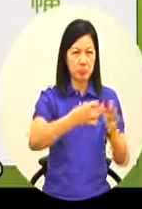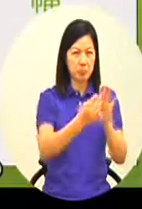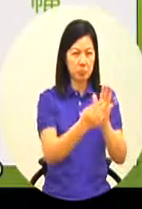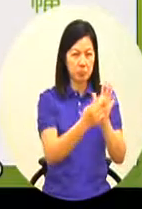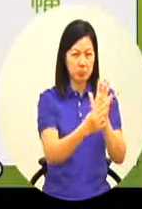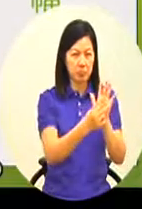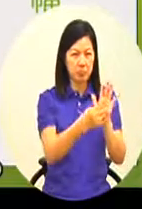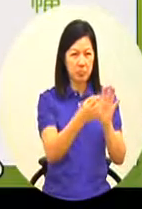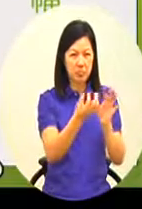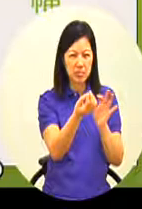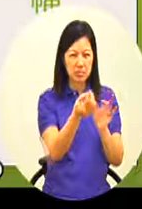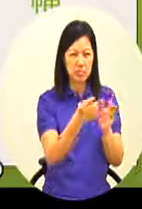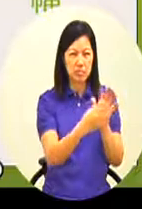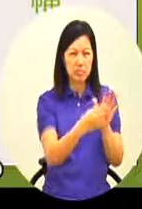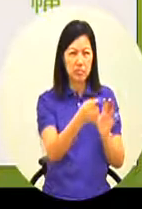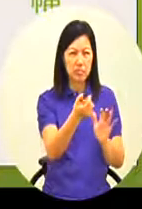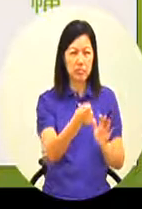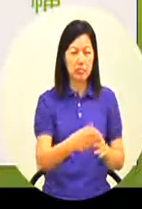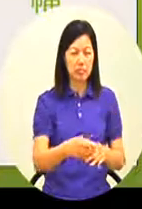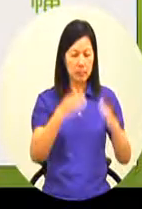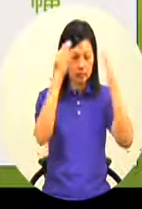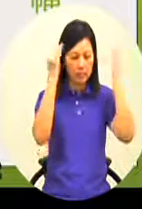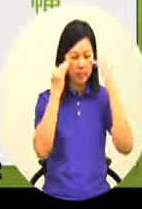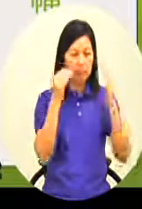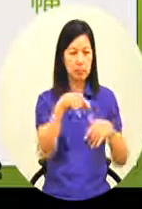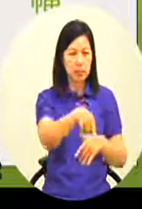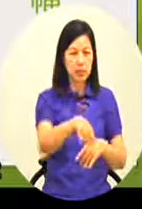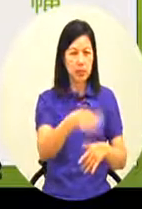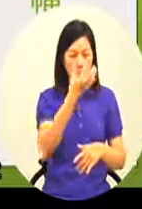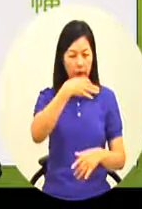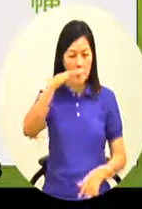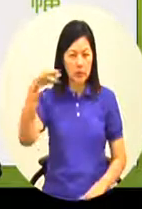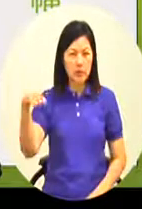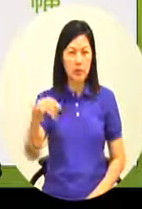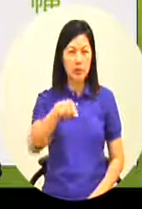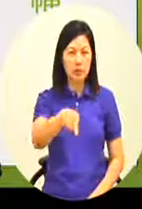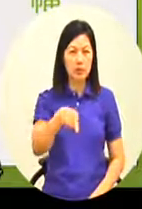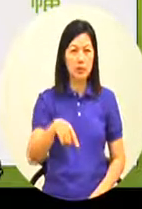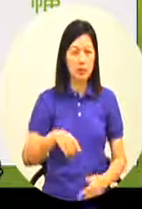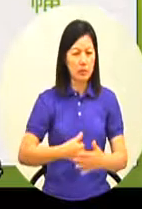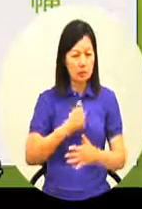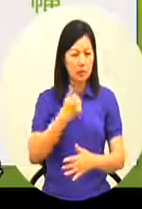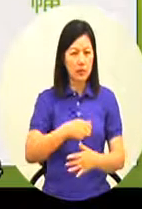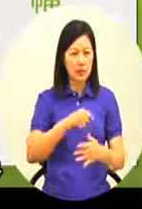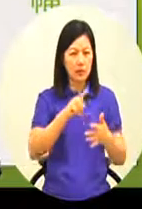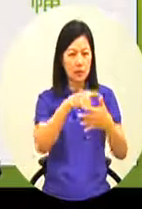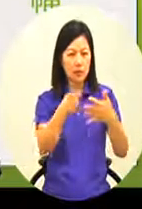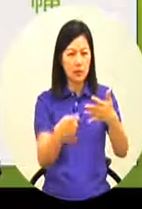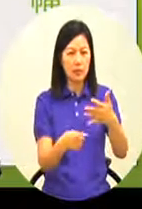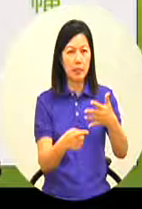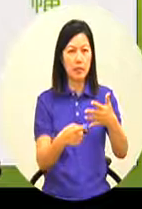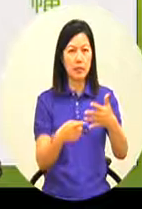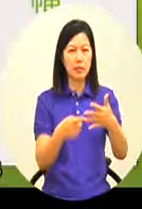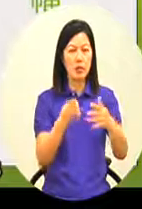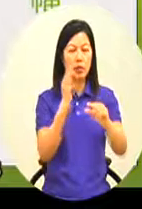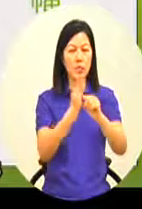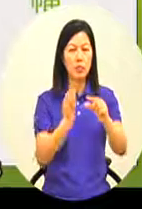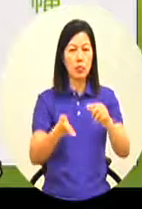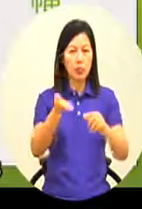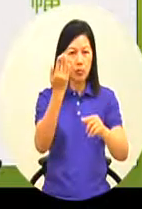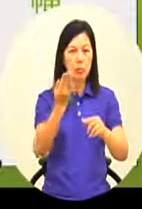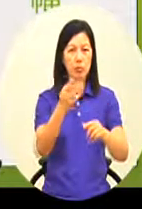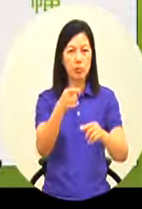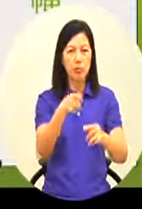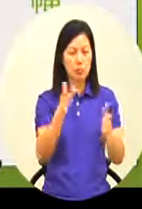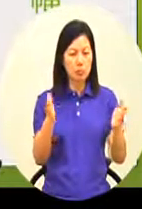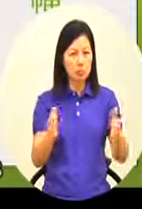了，那还有兰子啦等等等，那凤山也其实也是排在中上段啦，中上